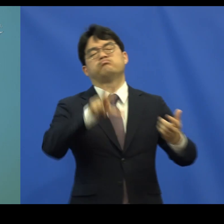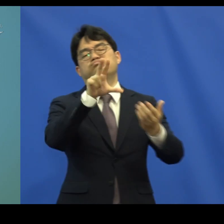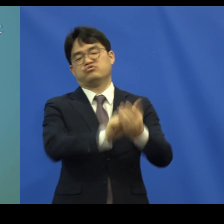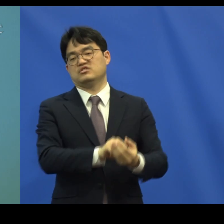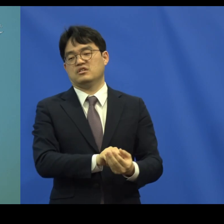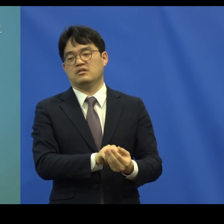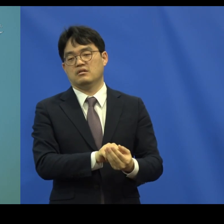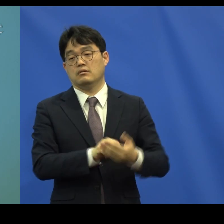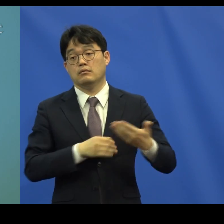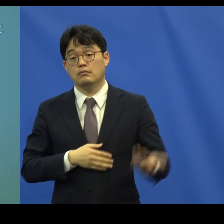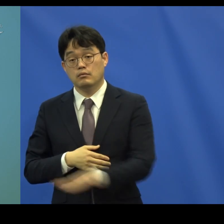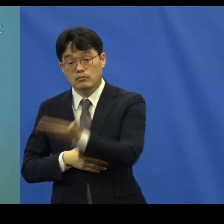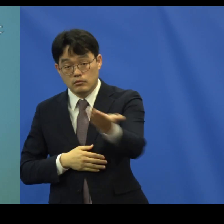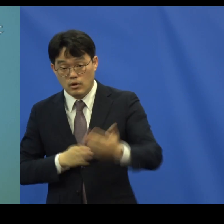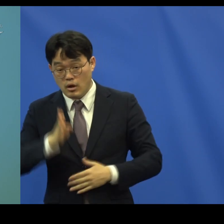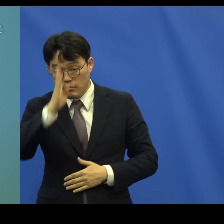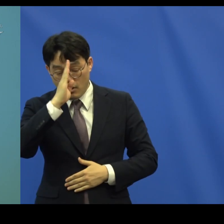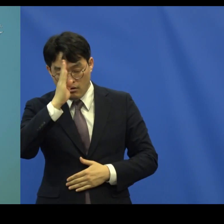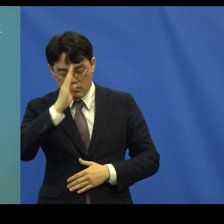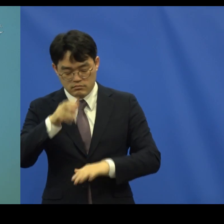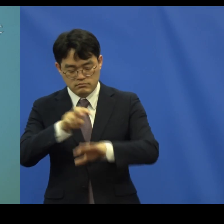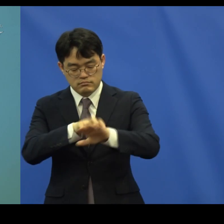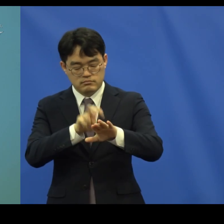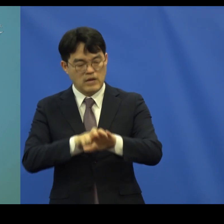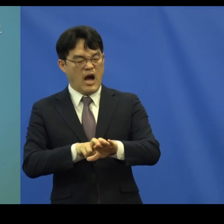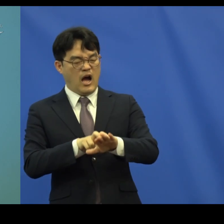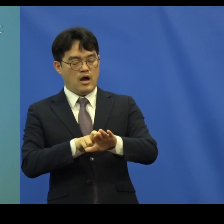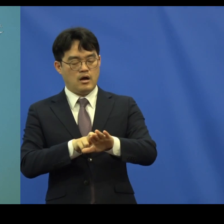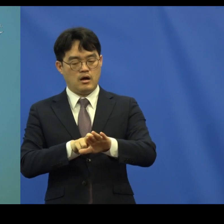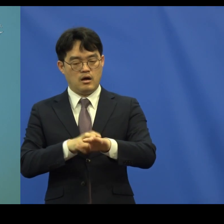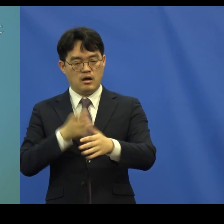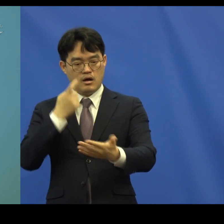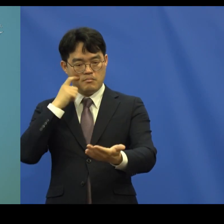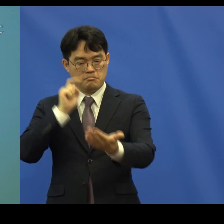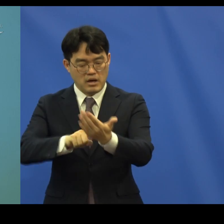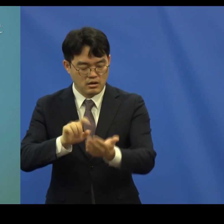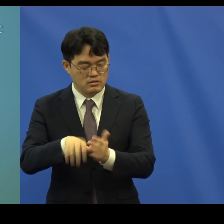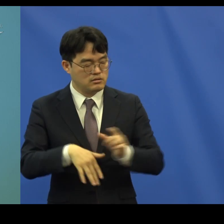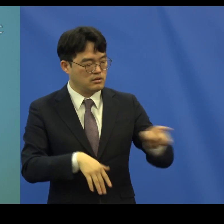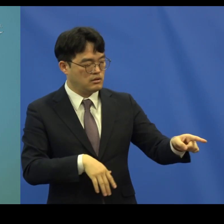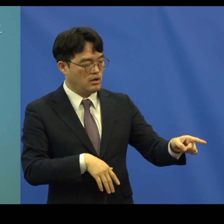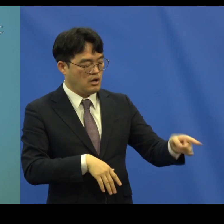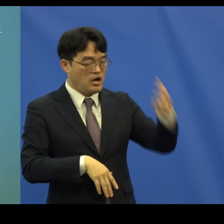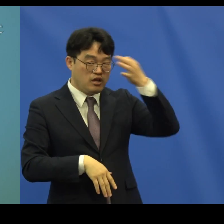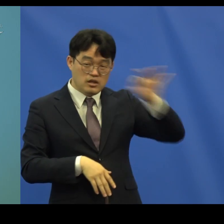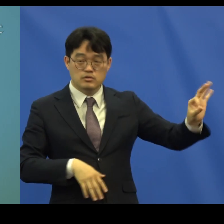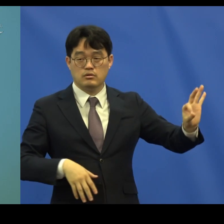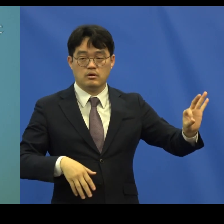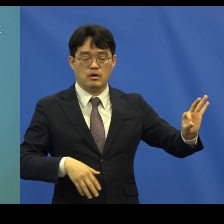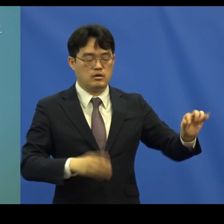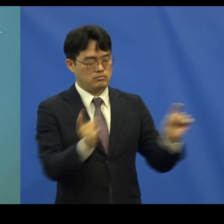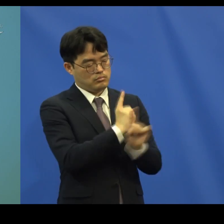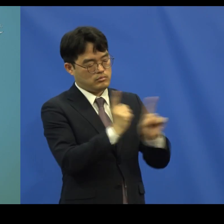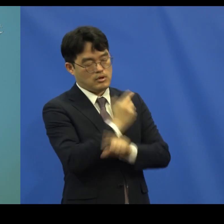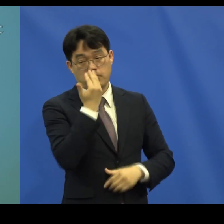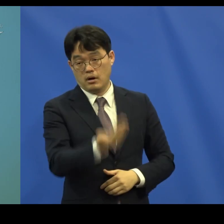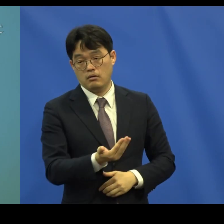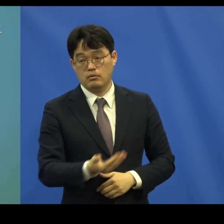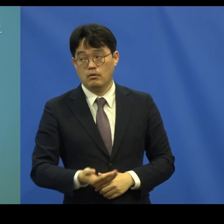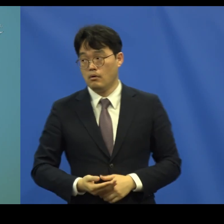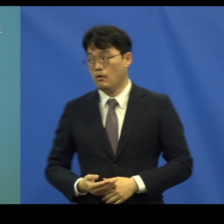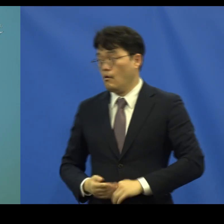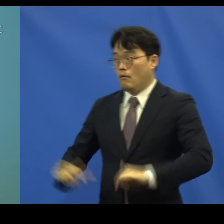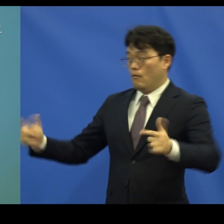그러니까 병을 찾아냈을 때는 내가 생각했던 것보다 훨씬 더 안 좋은 상태인 거예요. 이게 이제 참 딜레마예요. 실제로